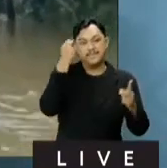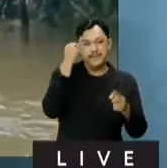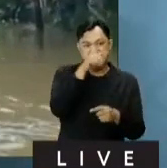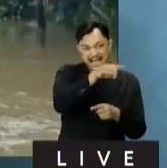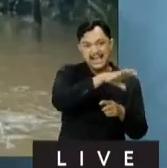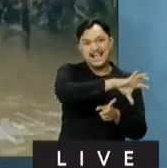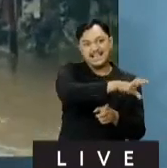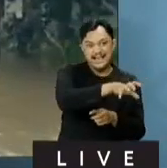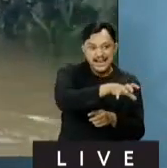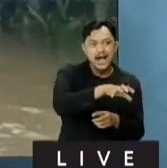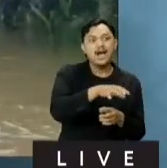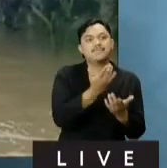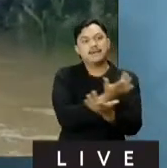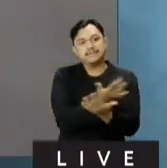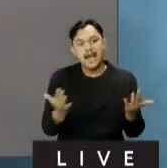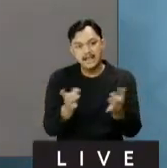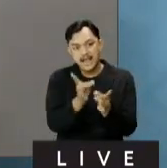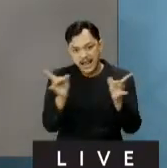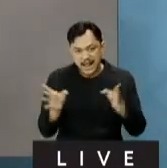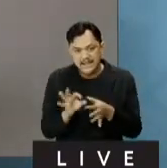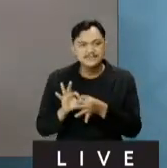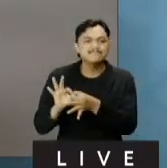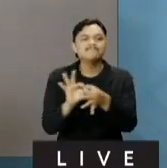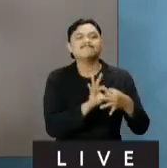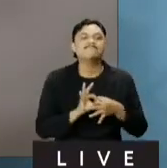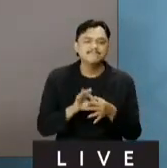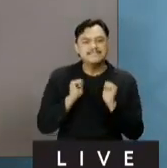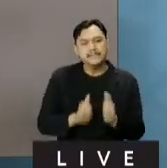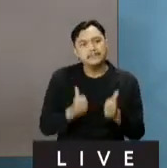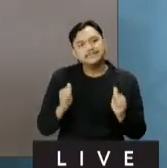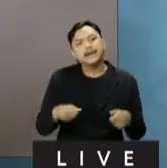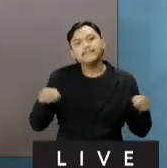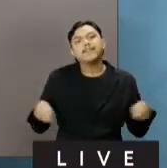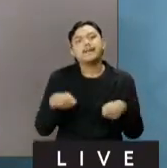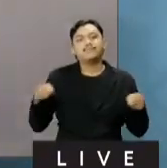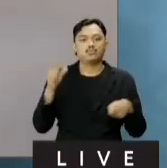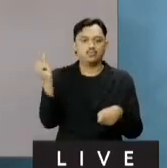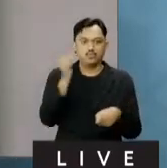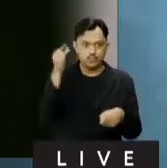juga menyiapkan dapur umum walaupun